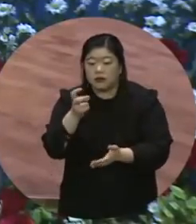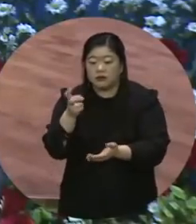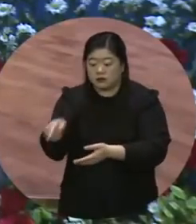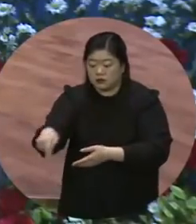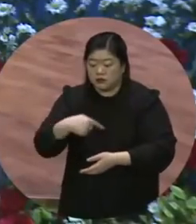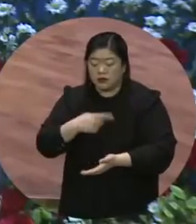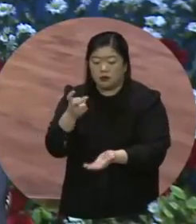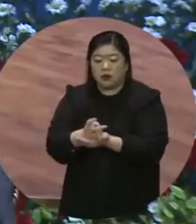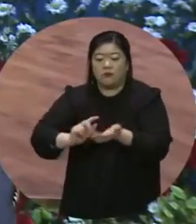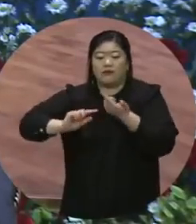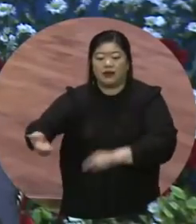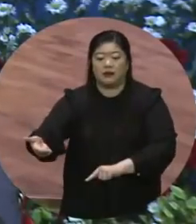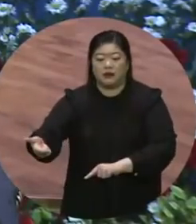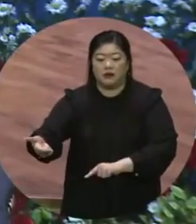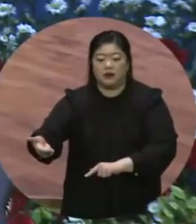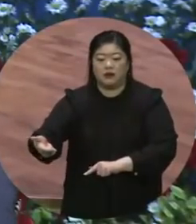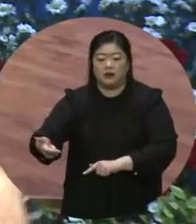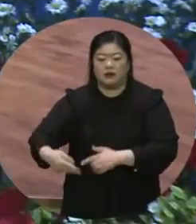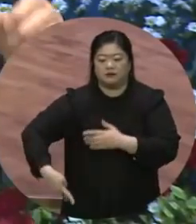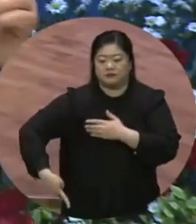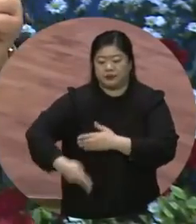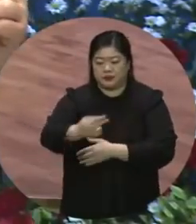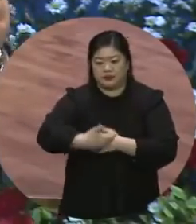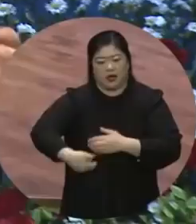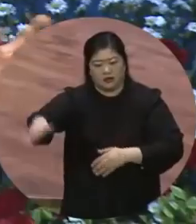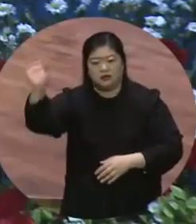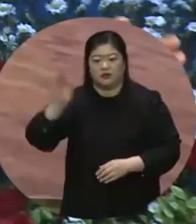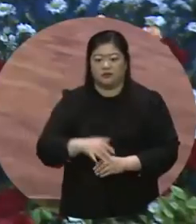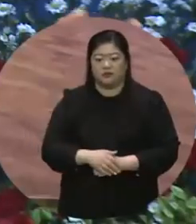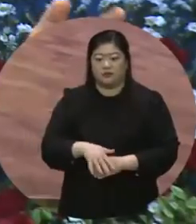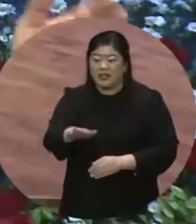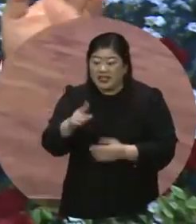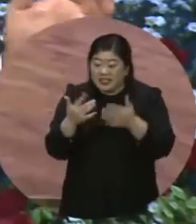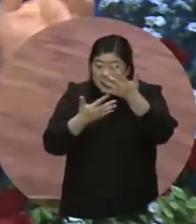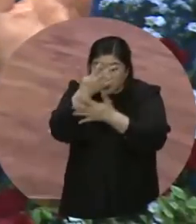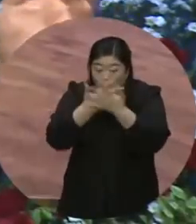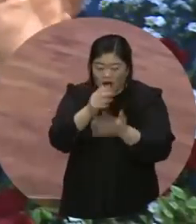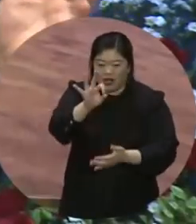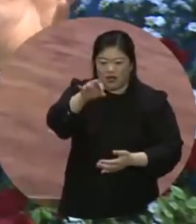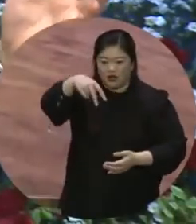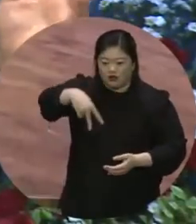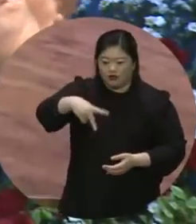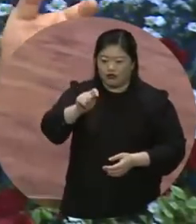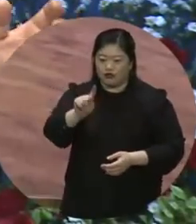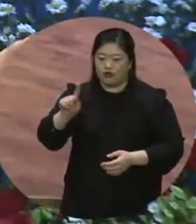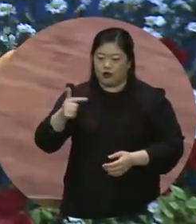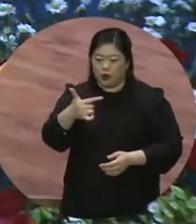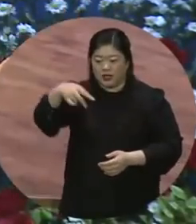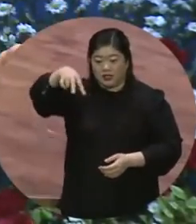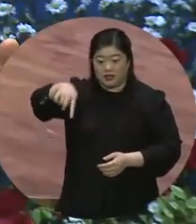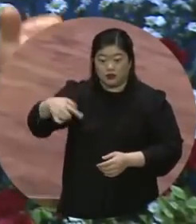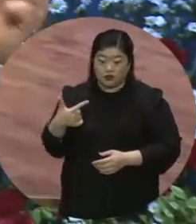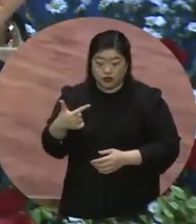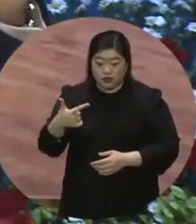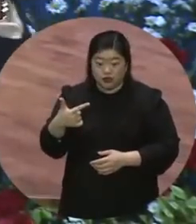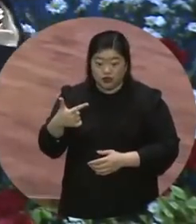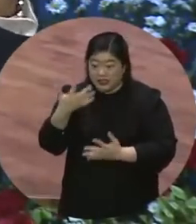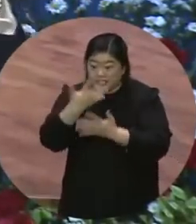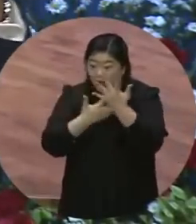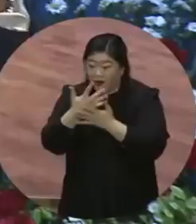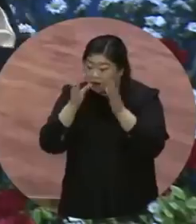여러분, 유관순 영화 봤어요? 그 내 방에서, 어제 내 방에서 이렇게 쳐보고 있는데,